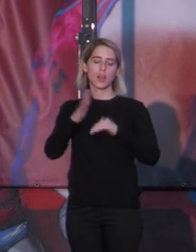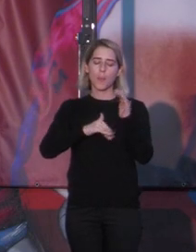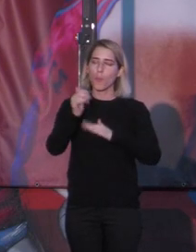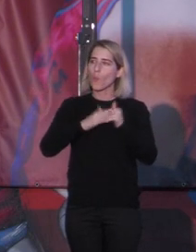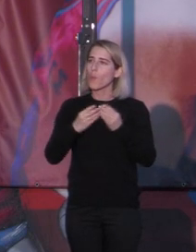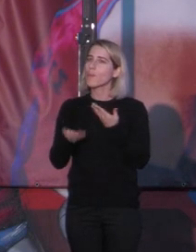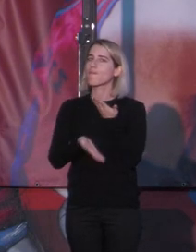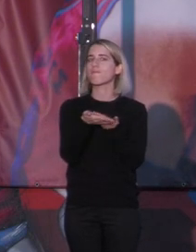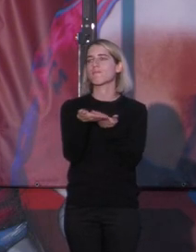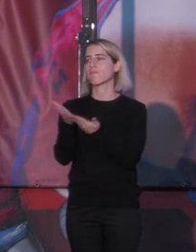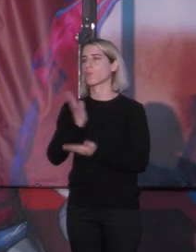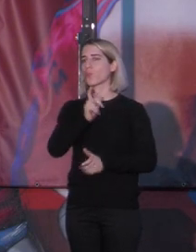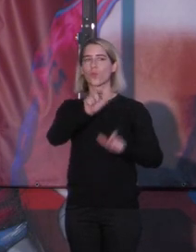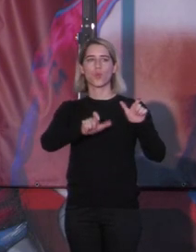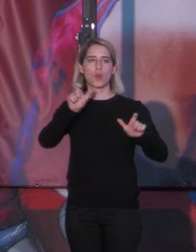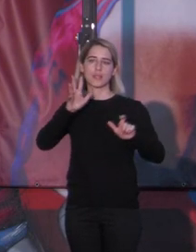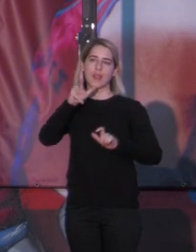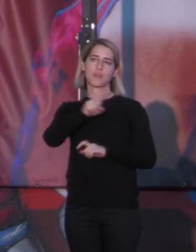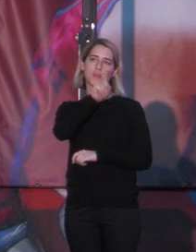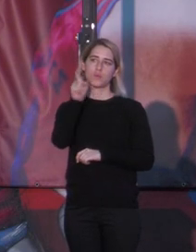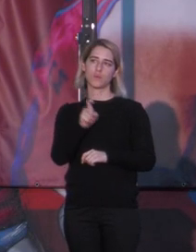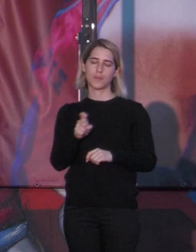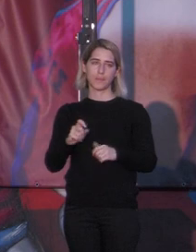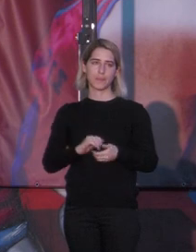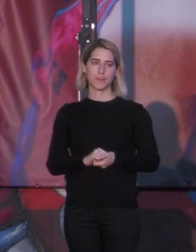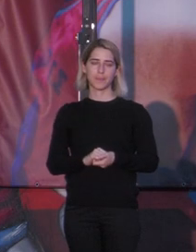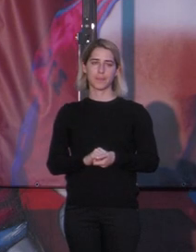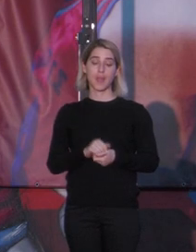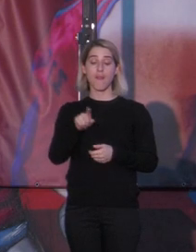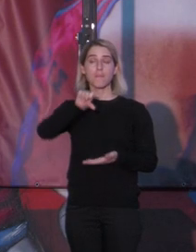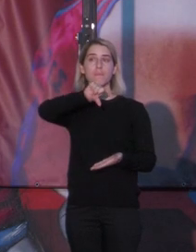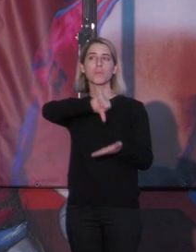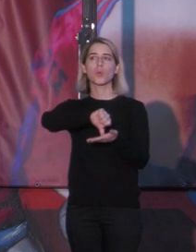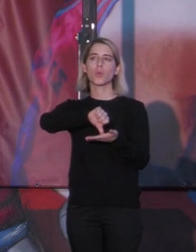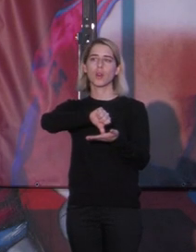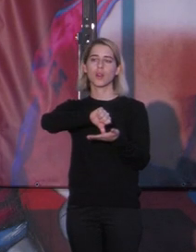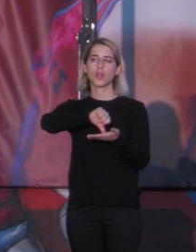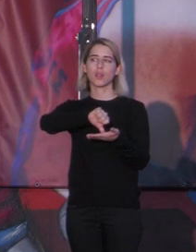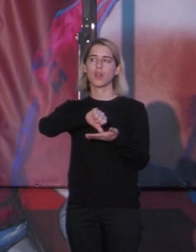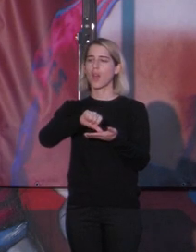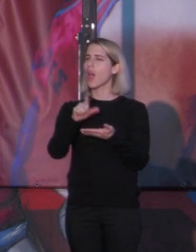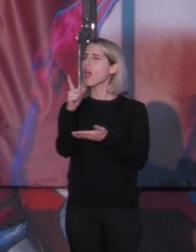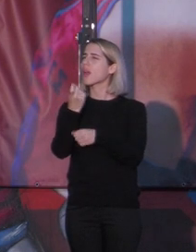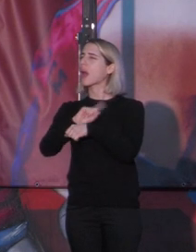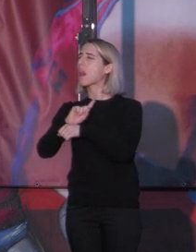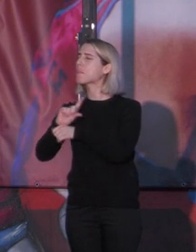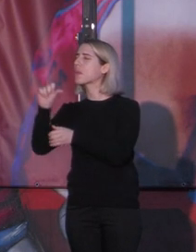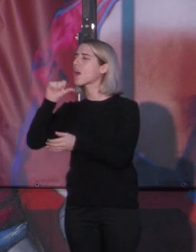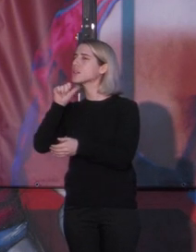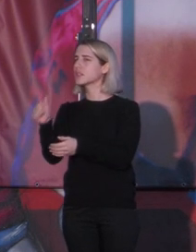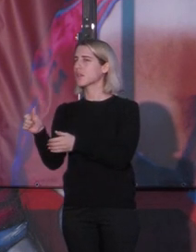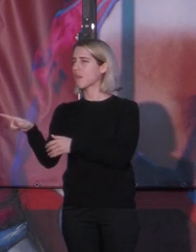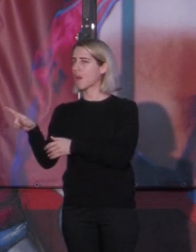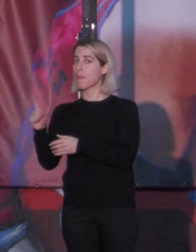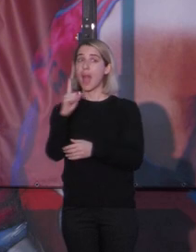που εξυπηρετούν τους πολίτες στην καθημερινότητά τους. Μια πόλη που είναι 10 λεπτά από το Σύνταγμα και ένα